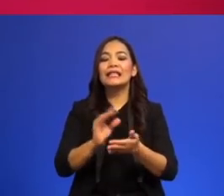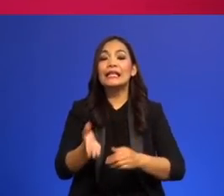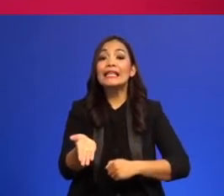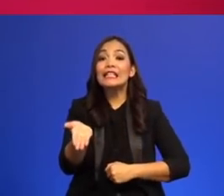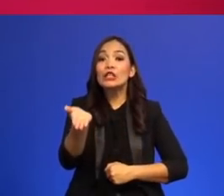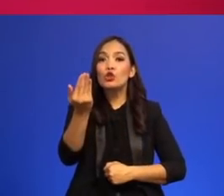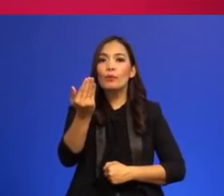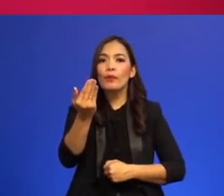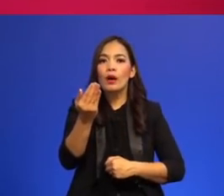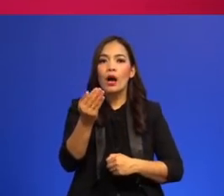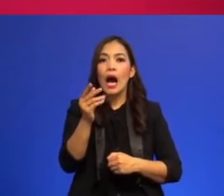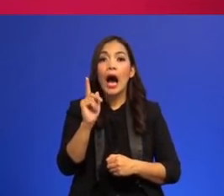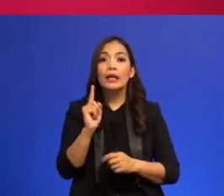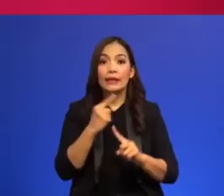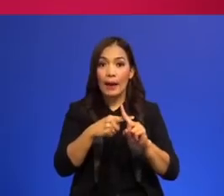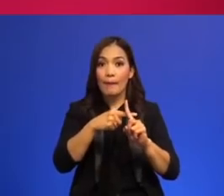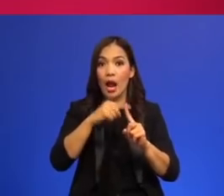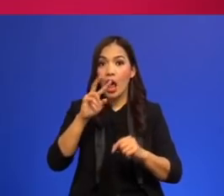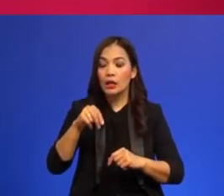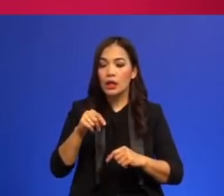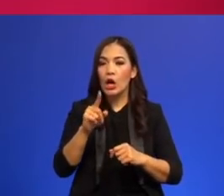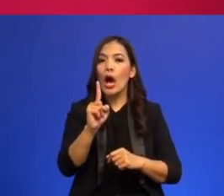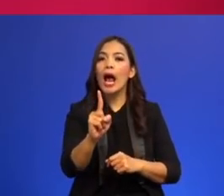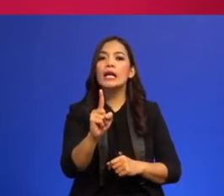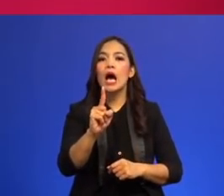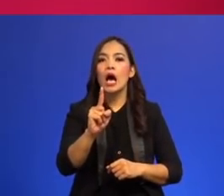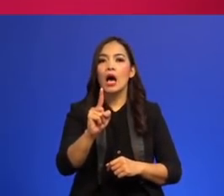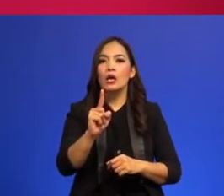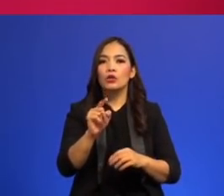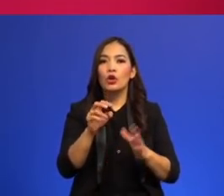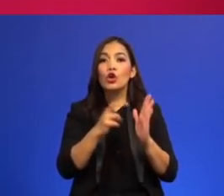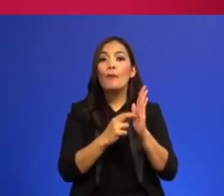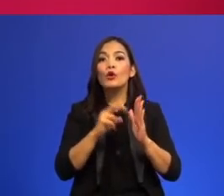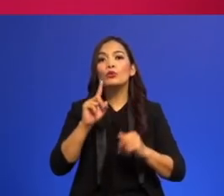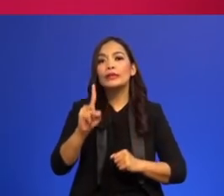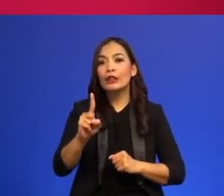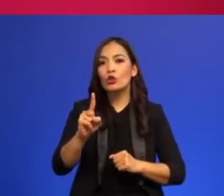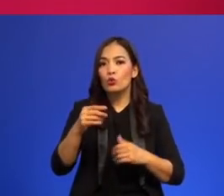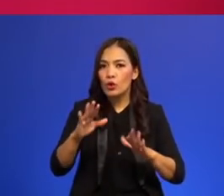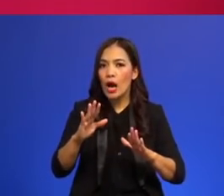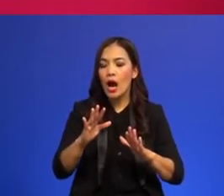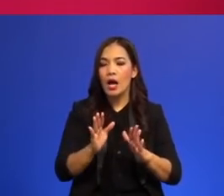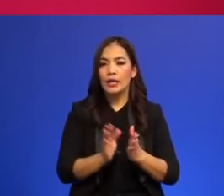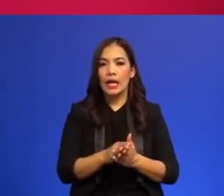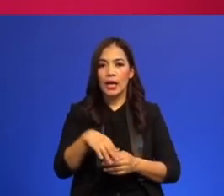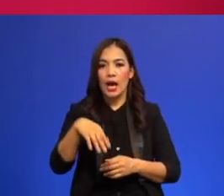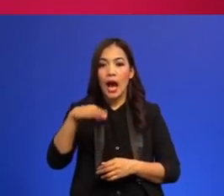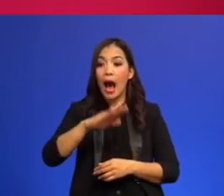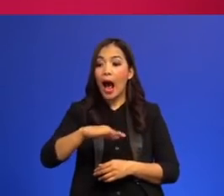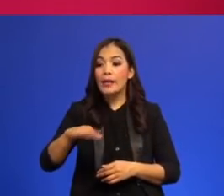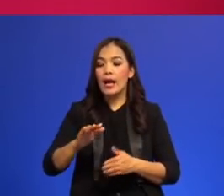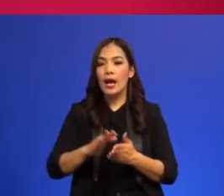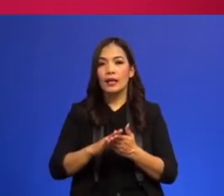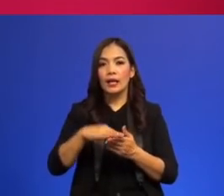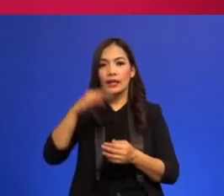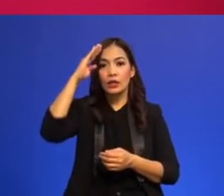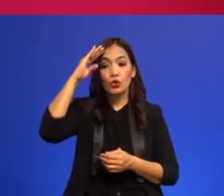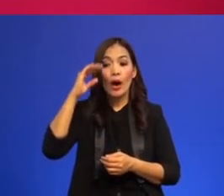itu anak tunggal. Lalu menantu tidak mau tahu, tidak peduli dengan orang tua si wanita.